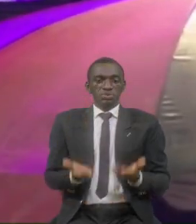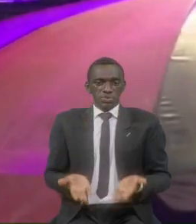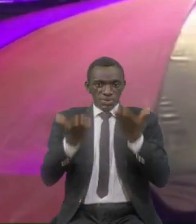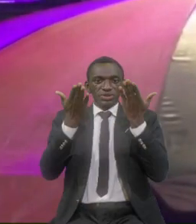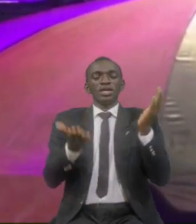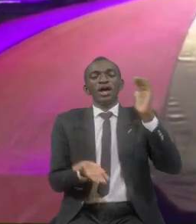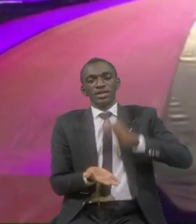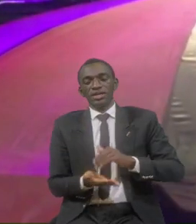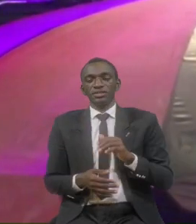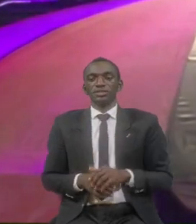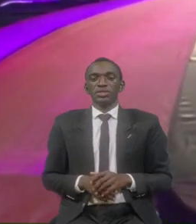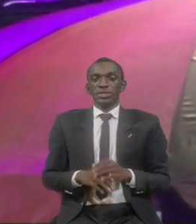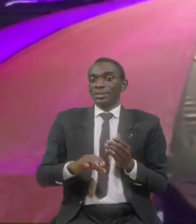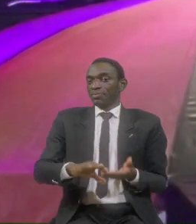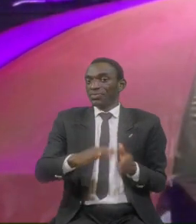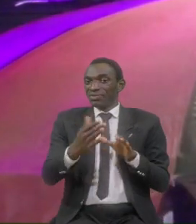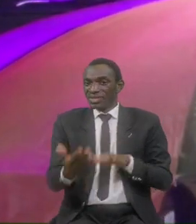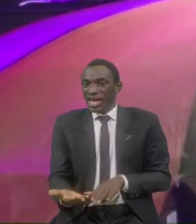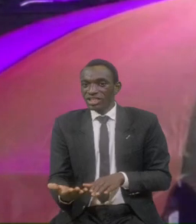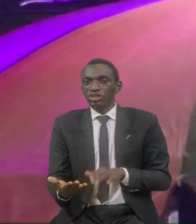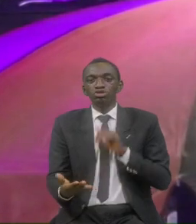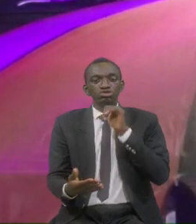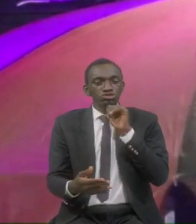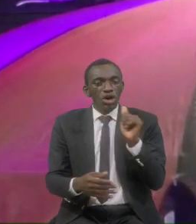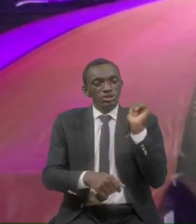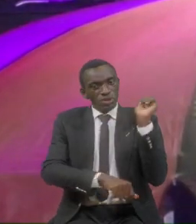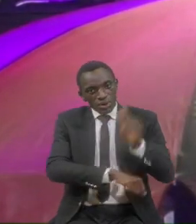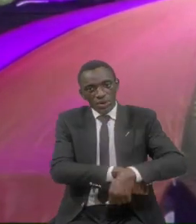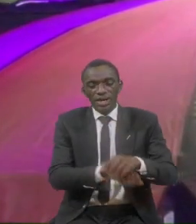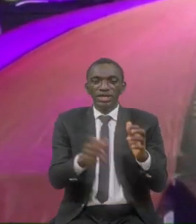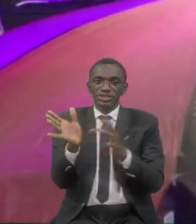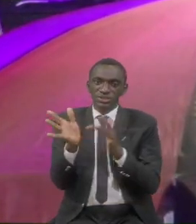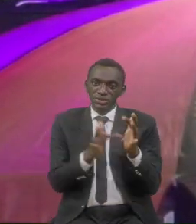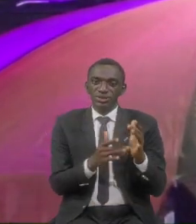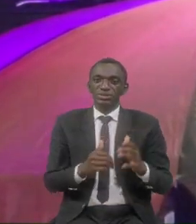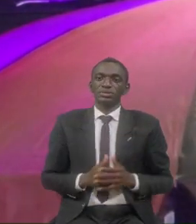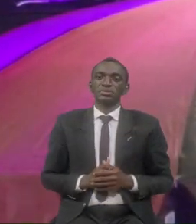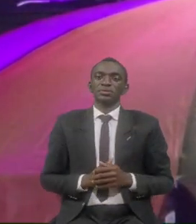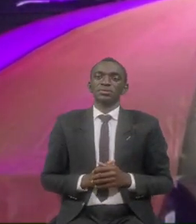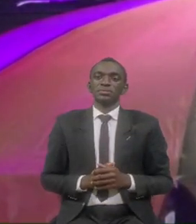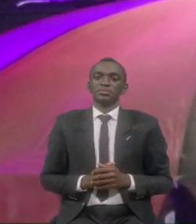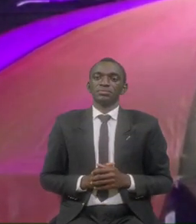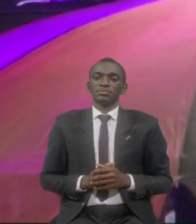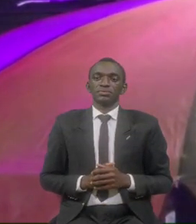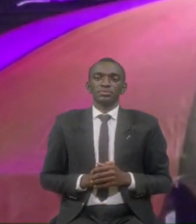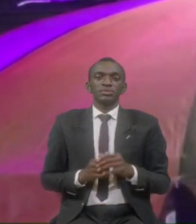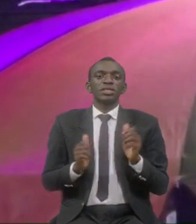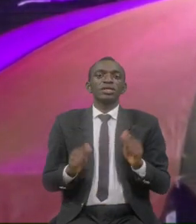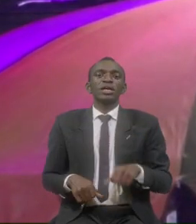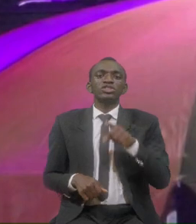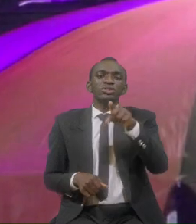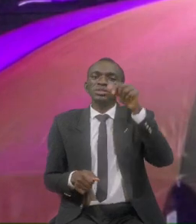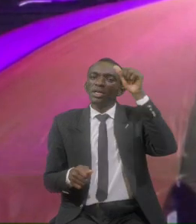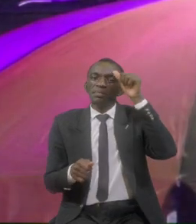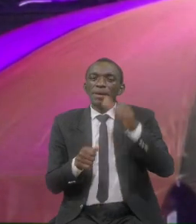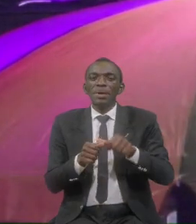not prevail over him. Ang kamatayon dili makapildi kang Jesus. Can you remember all the great